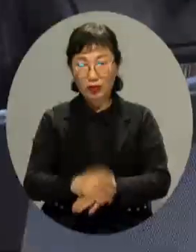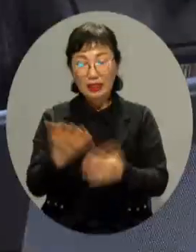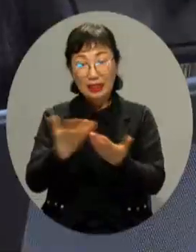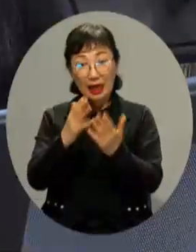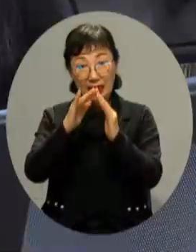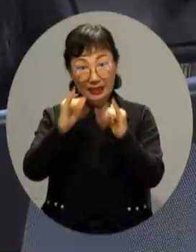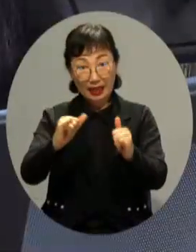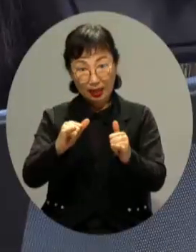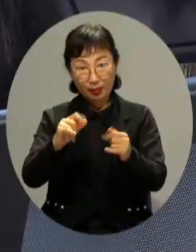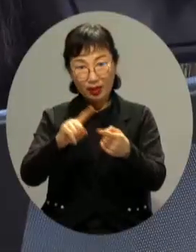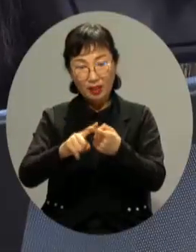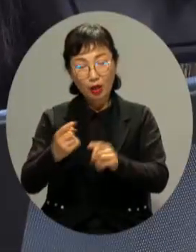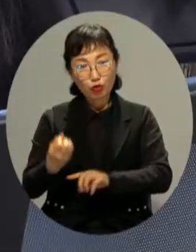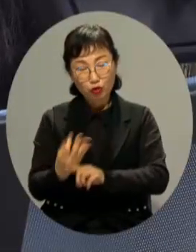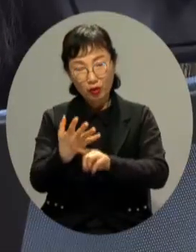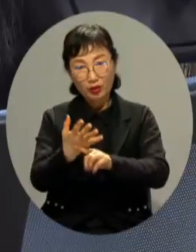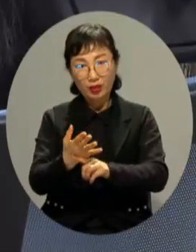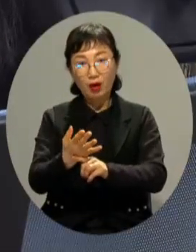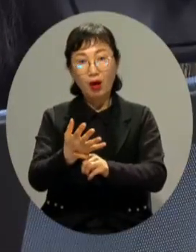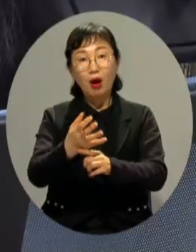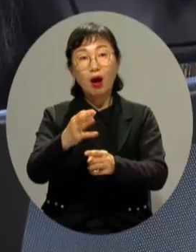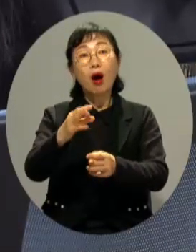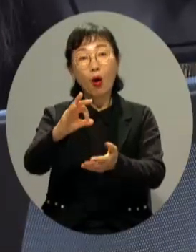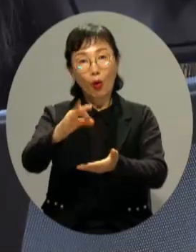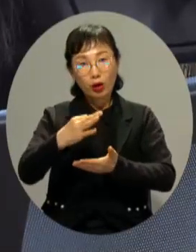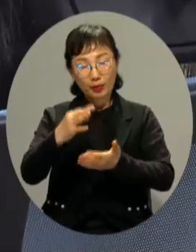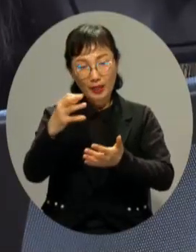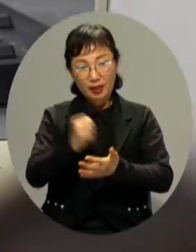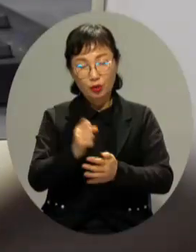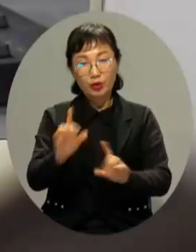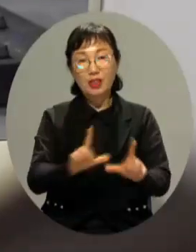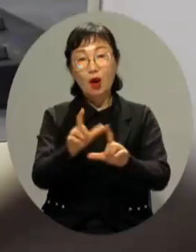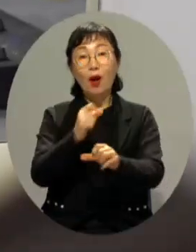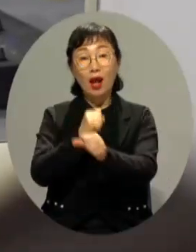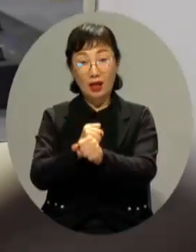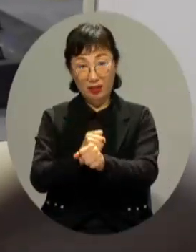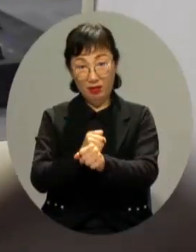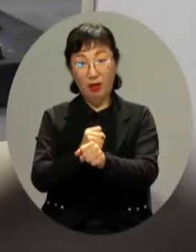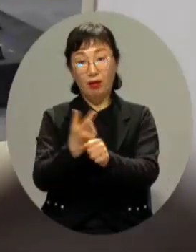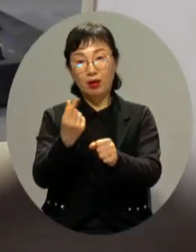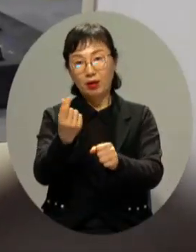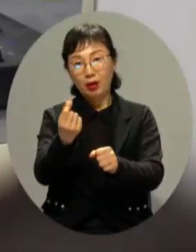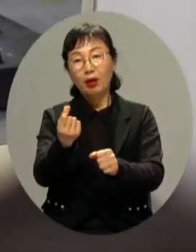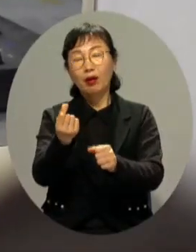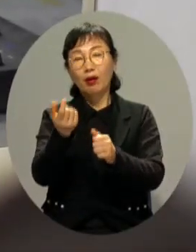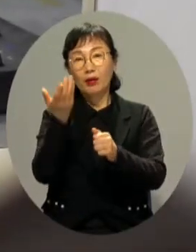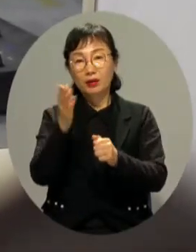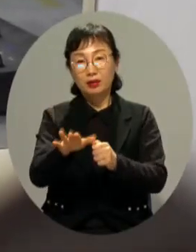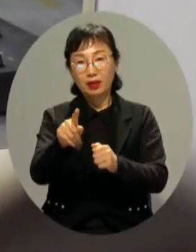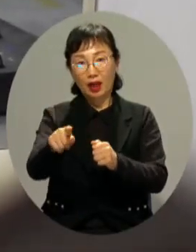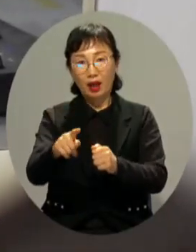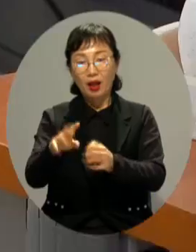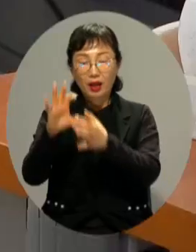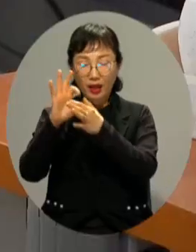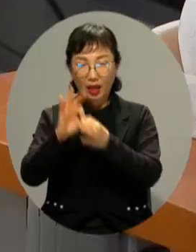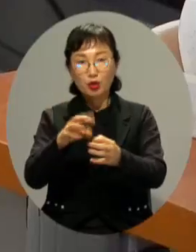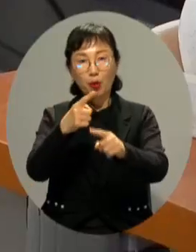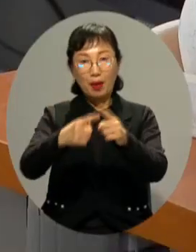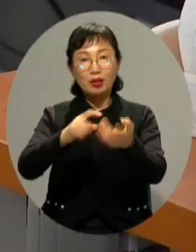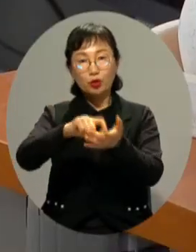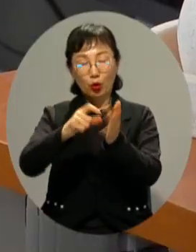노동력을 제공해 얻는 임금으로 생활을 유지하는 사람은 누구나 노동자라는 사전적 의미에도 불구하고 여전히